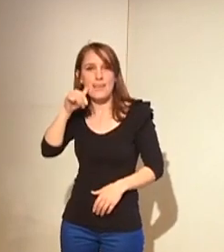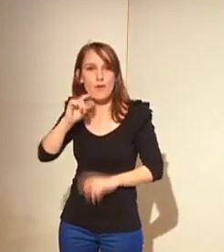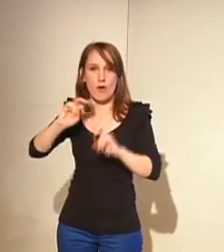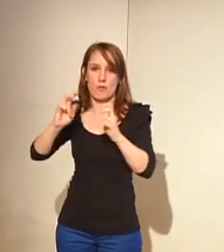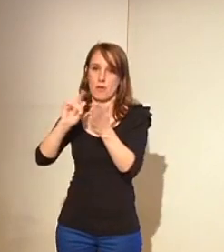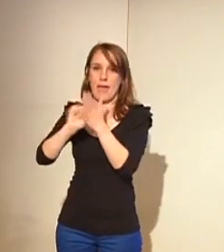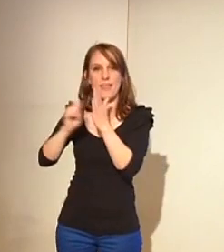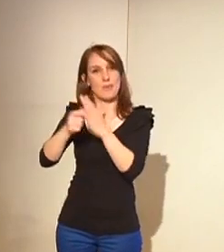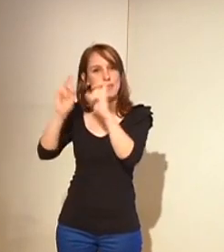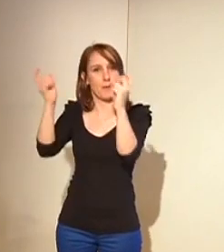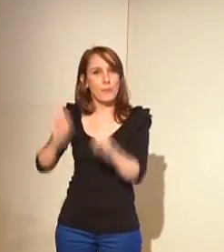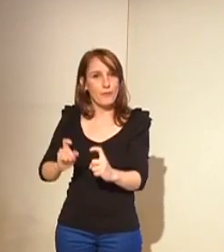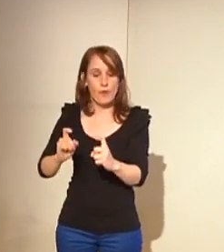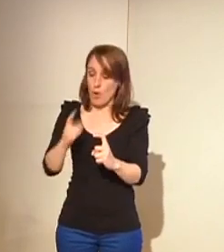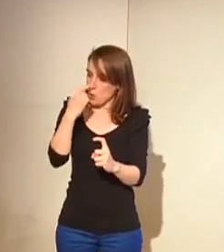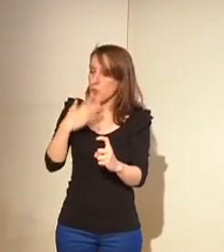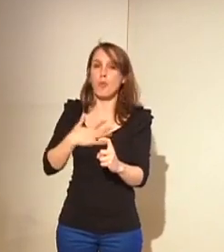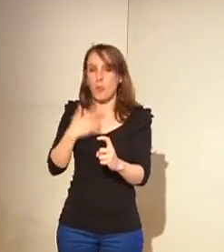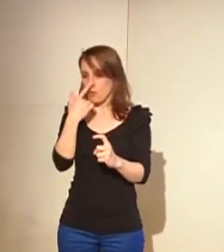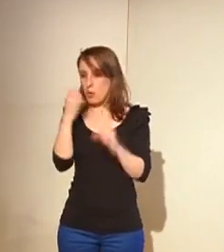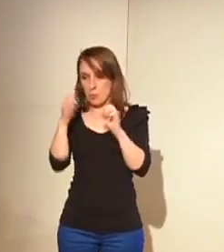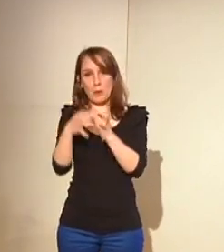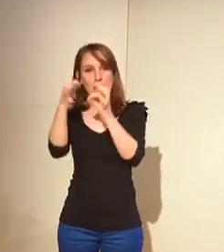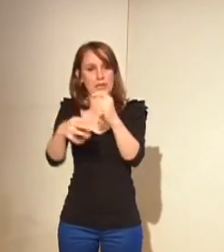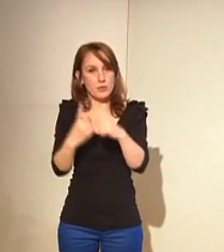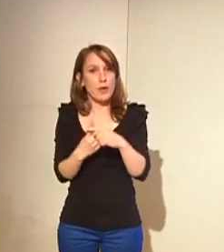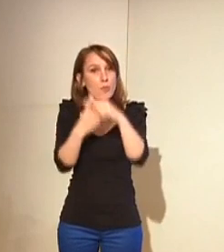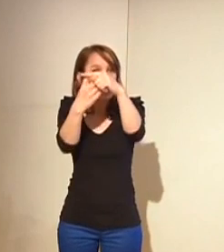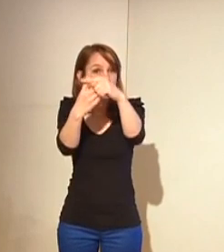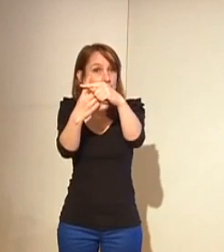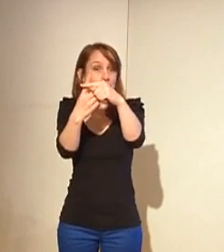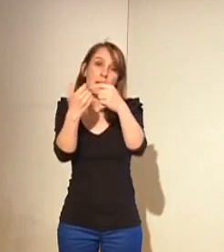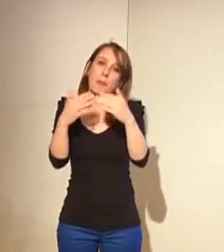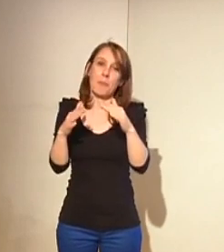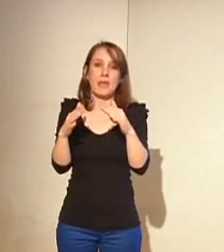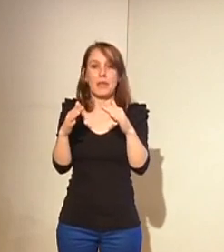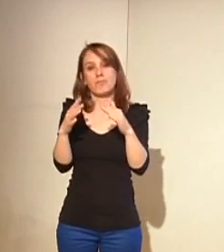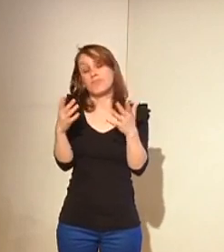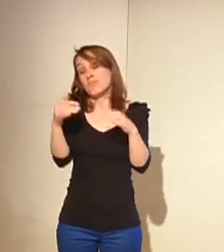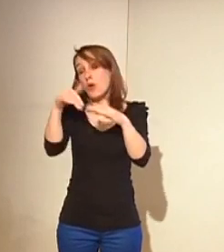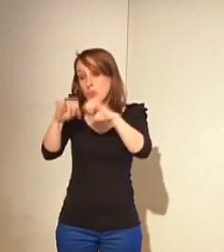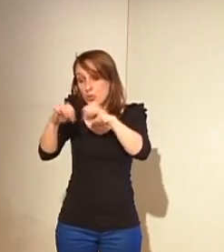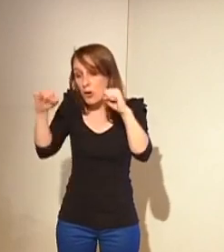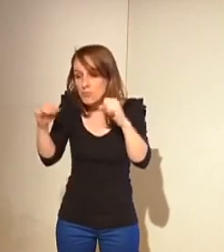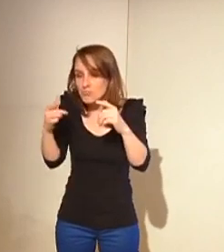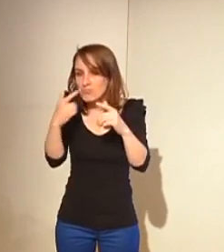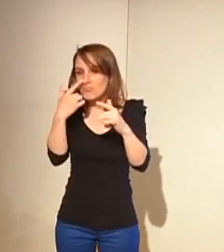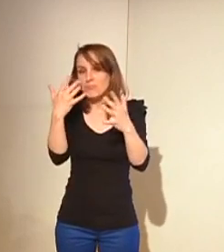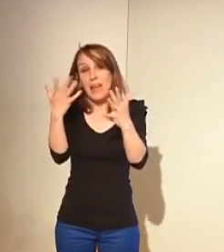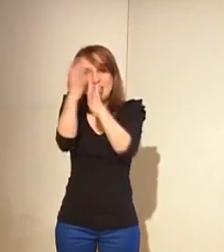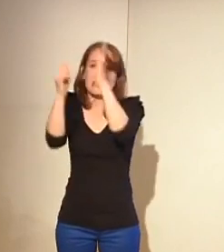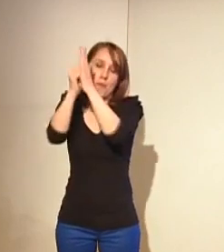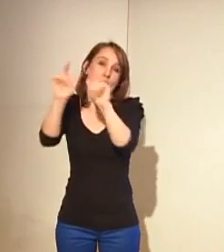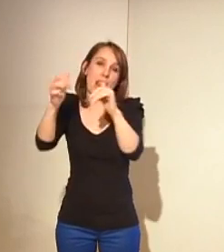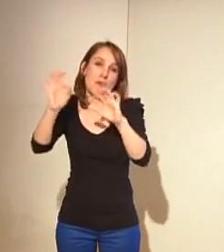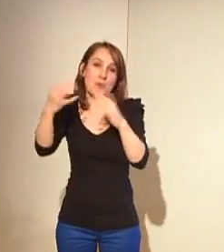avoir une portée positive mais qui reste quand même symbolique mais ne nous trompons pas